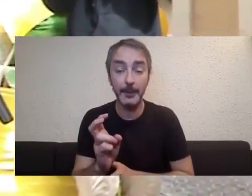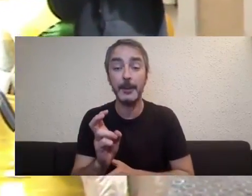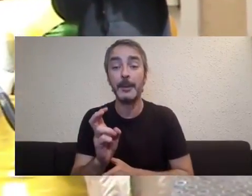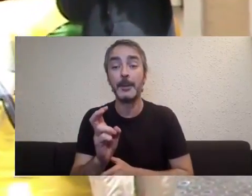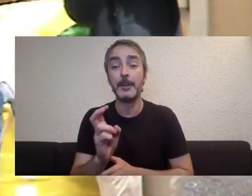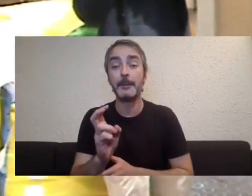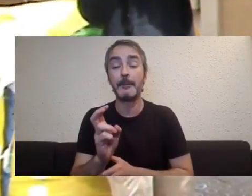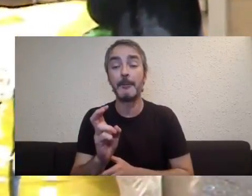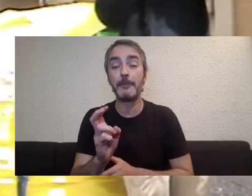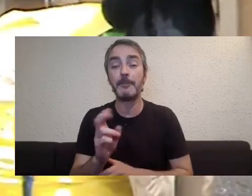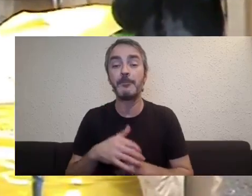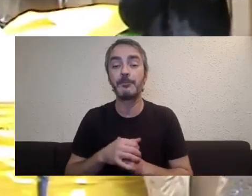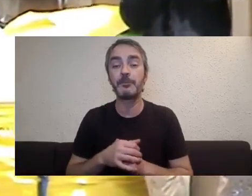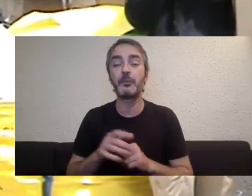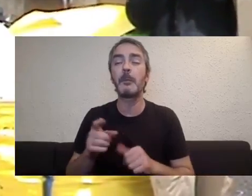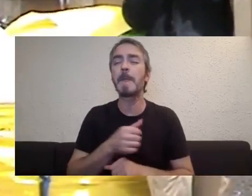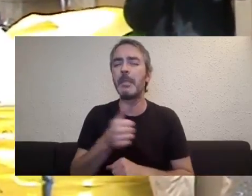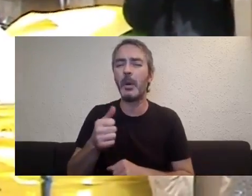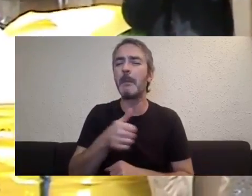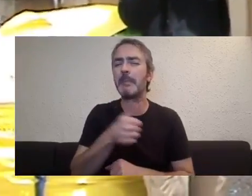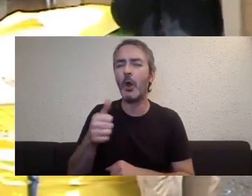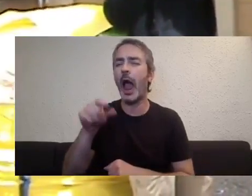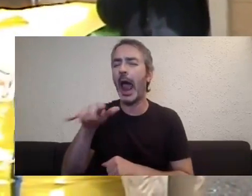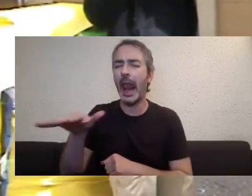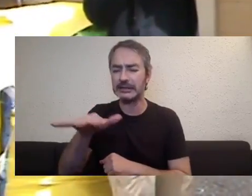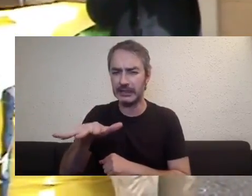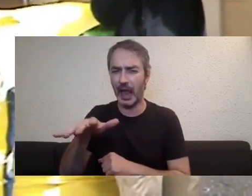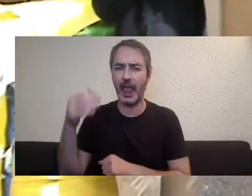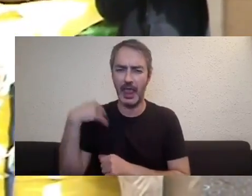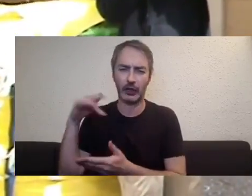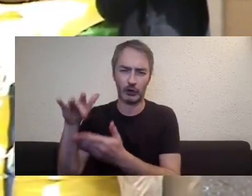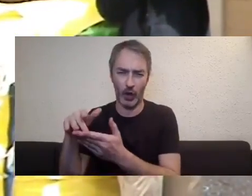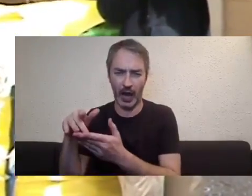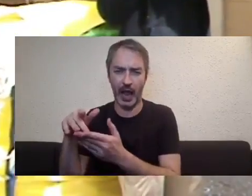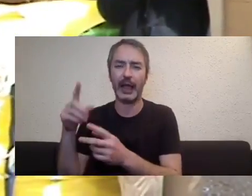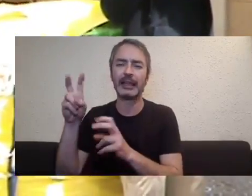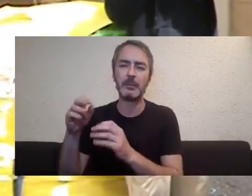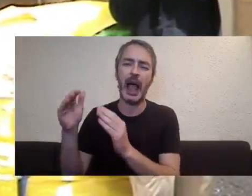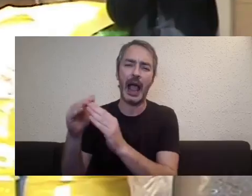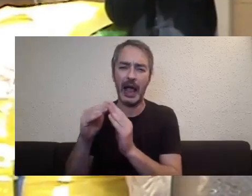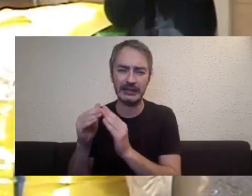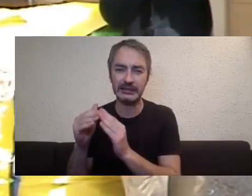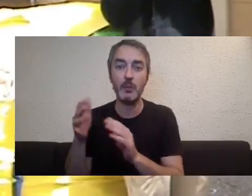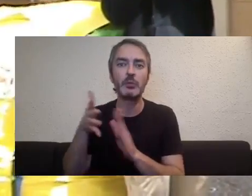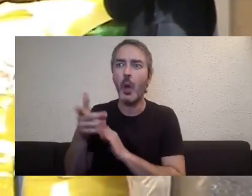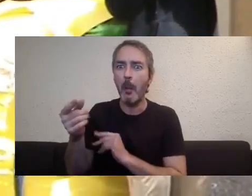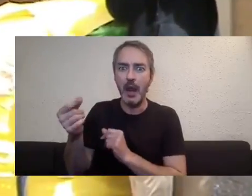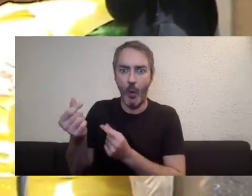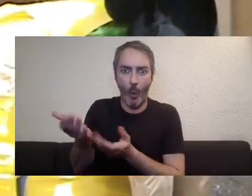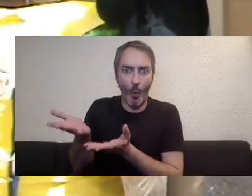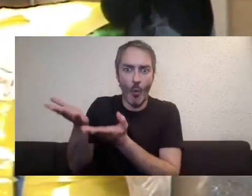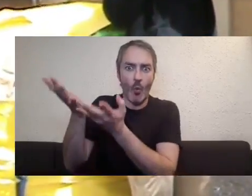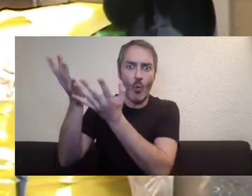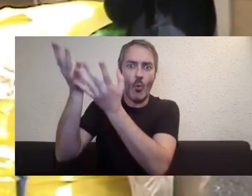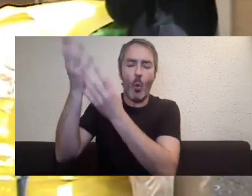que a molts dels barris d'aquestes formacions, no? Gràcia, jo crec que va ser el primer barri que s'ho va notar un muntó, no? La rehabilitació de cases, els